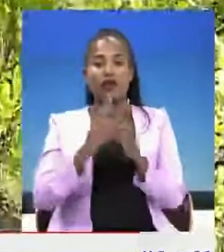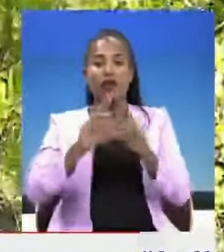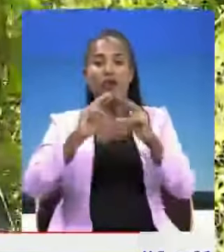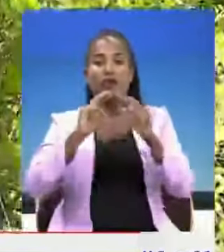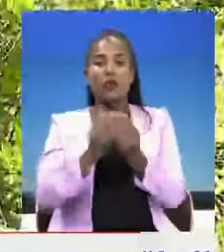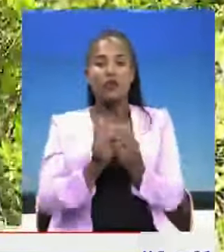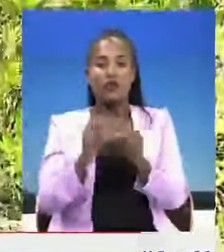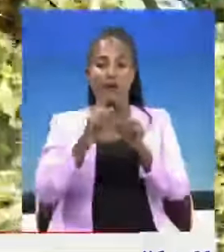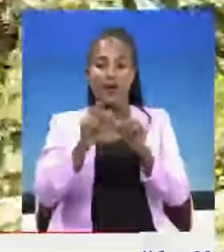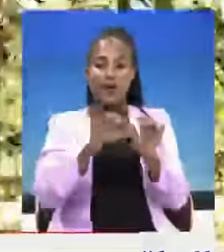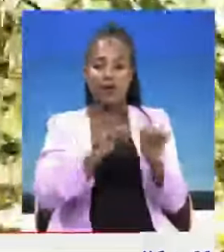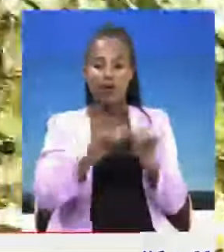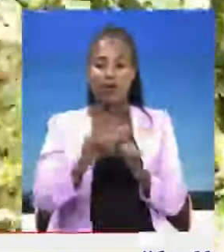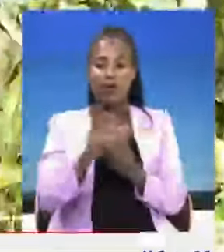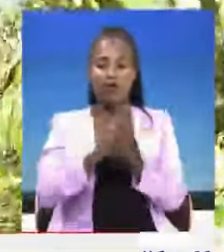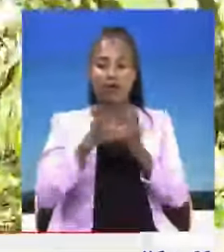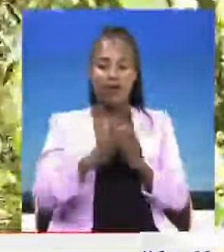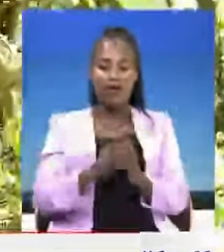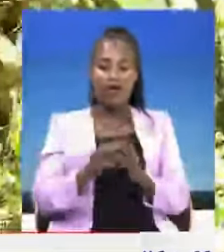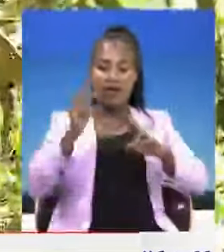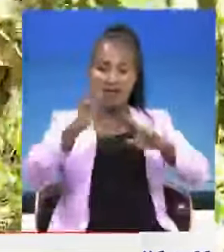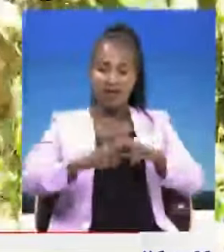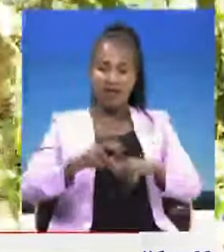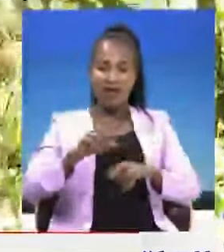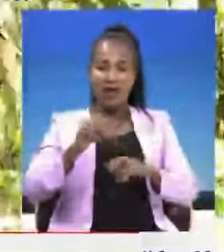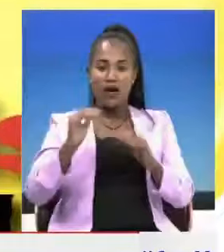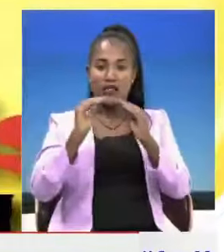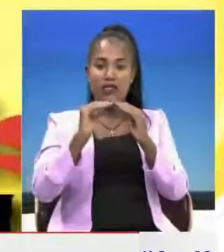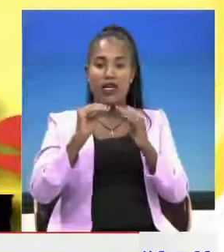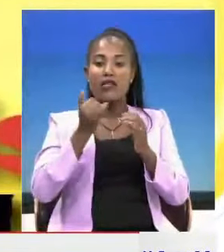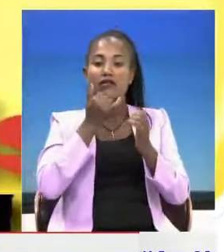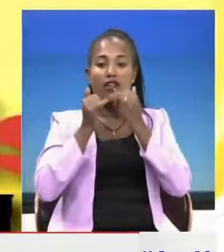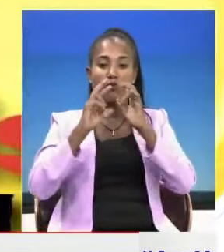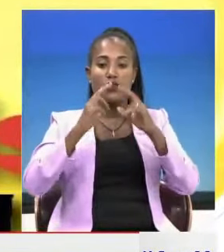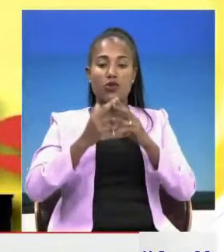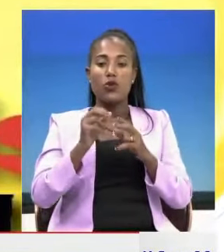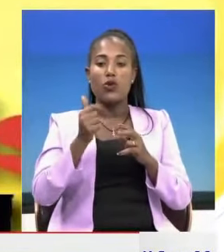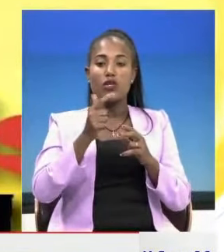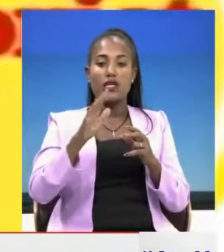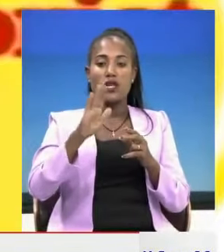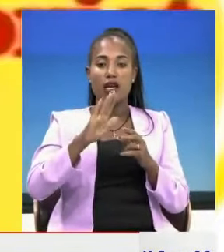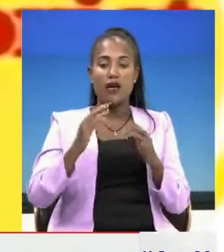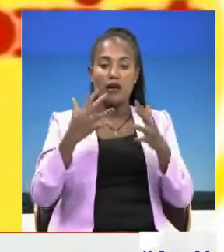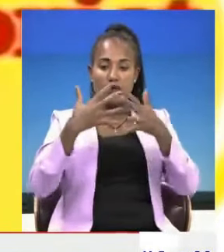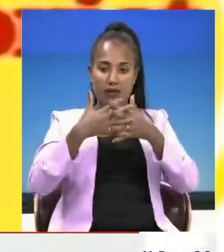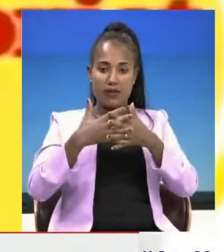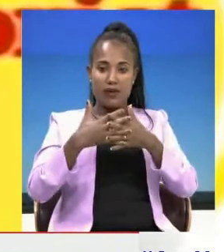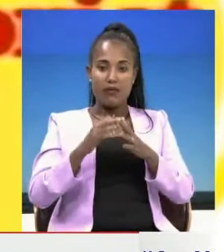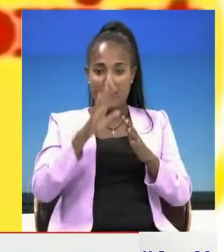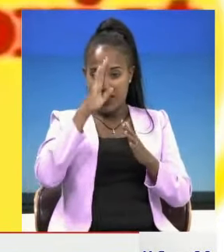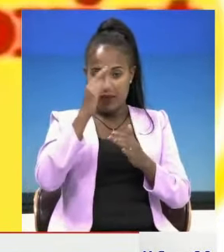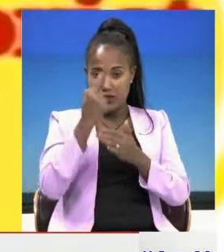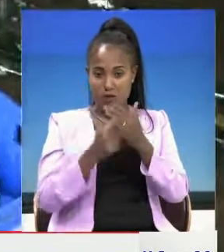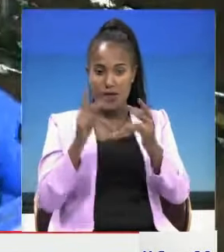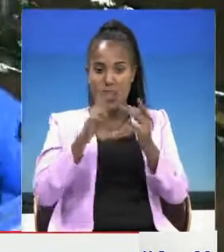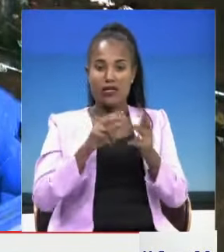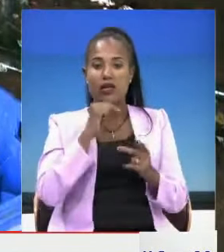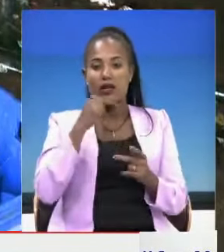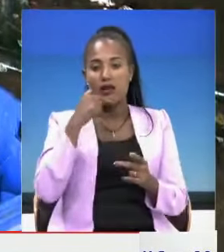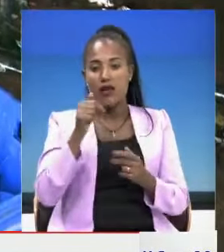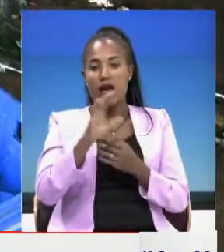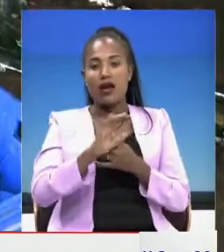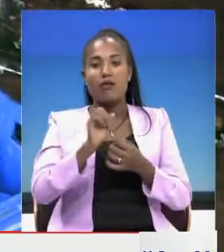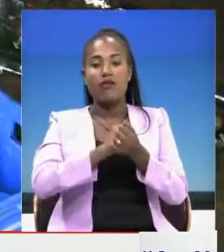ቡድኑ በተለይም ደግሞ በአሸባሪነት ከተፈረጀው አቻ የጥፋት ቡድን ኦነግ ሸኔ ጋር በይፋ ጥምረት በመፍጠር ብቻውን አልሳካለት ያለውን